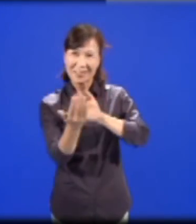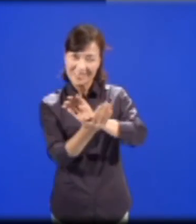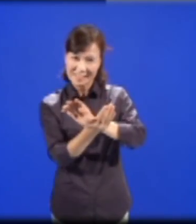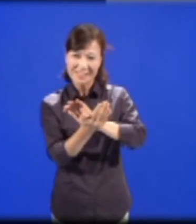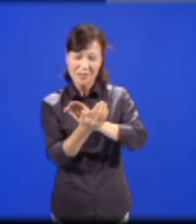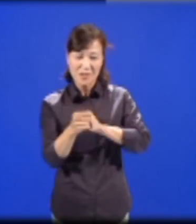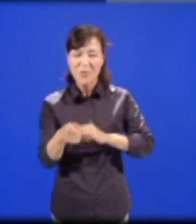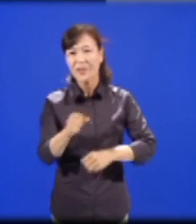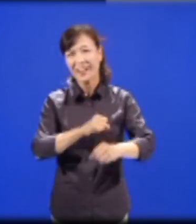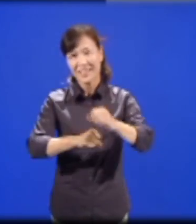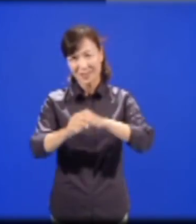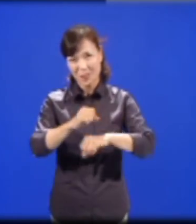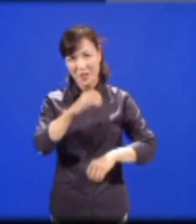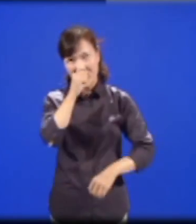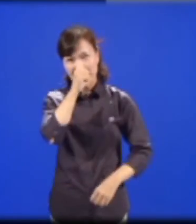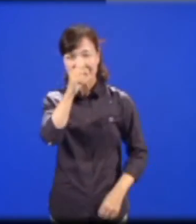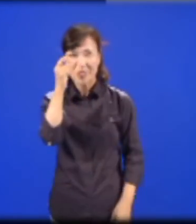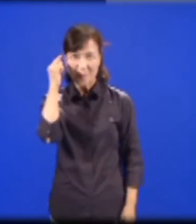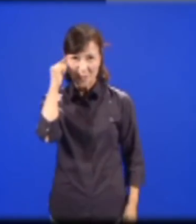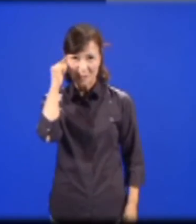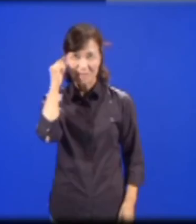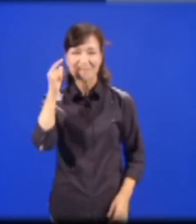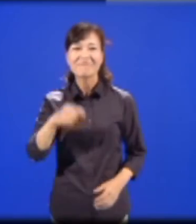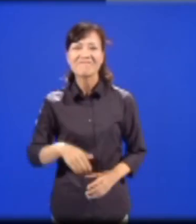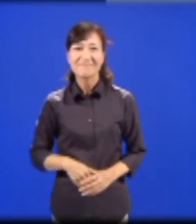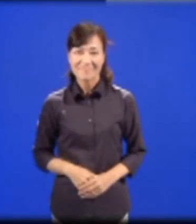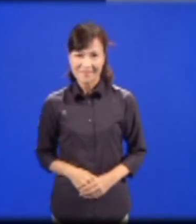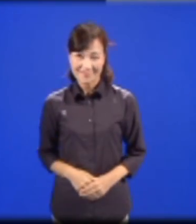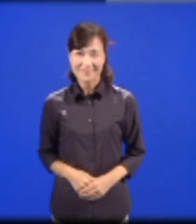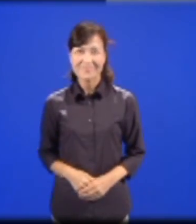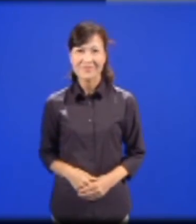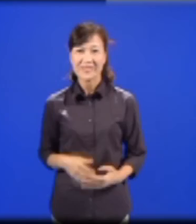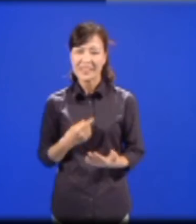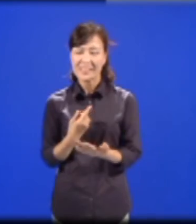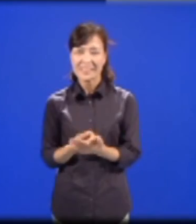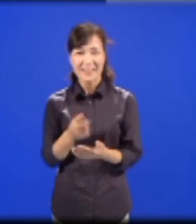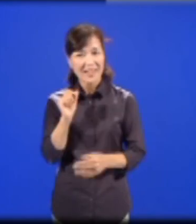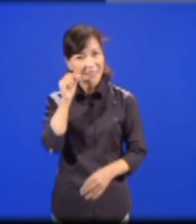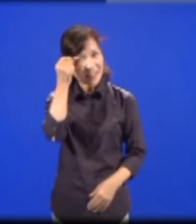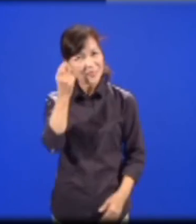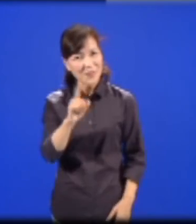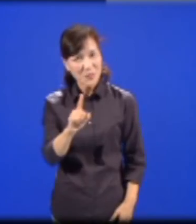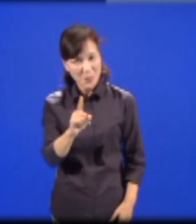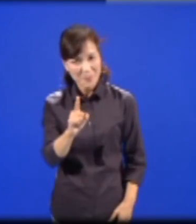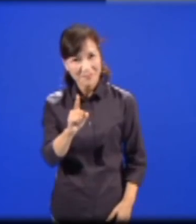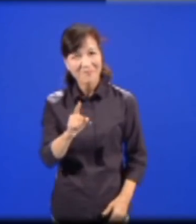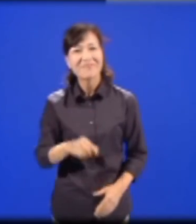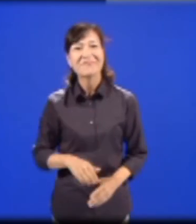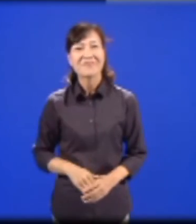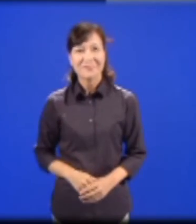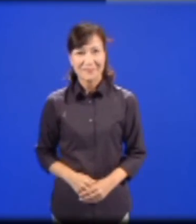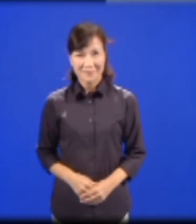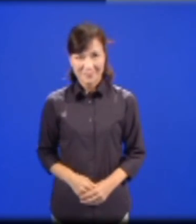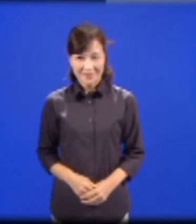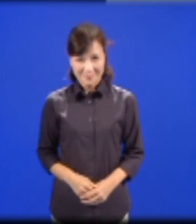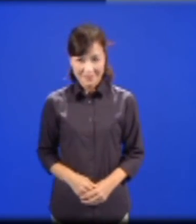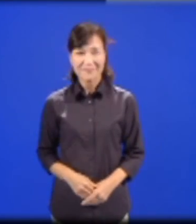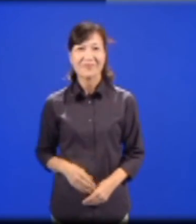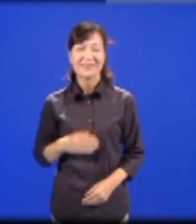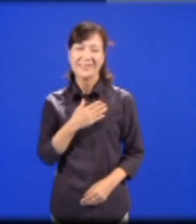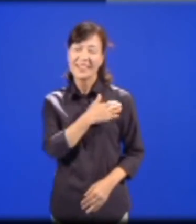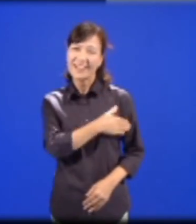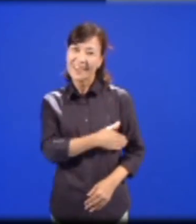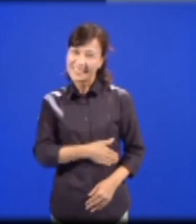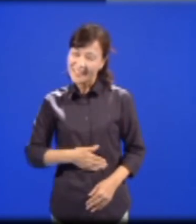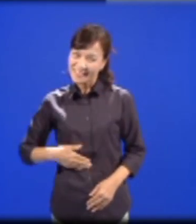これは地区ぐるみでいいことやと思うよ、 はい、うん。参加されてなんて変わったことありますか？ そうですね、まあ、で